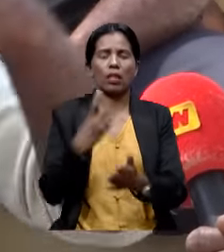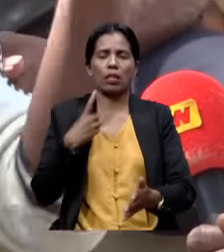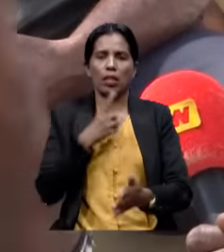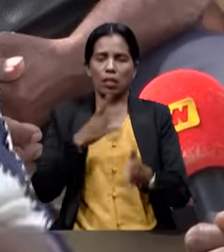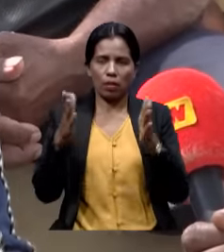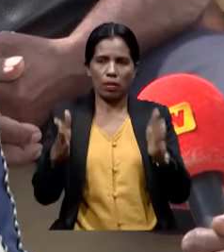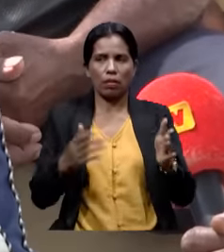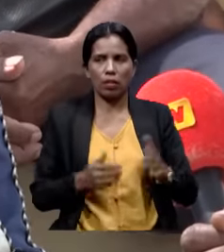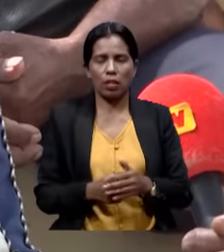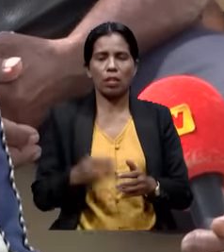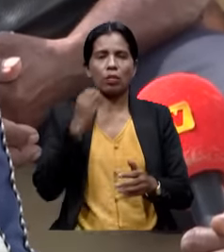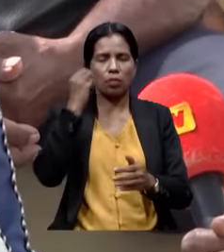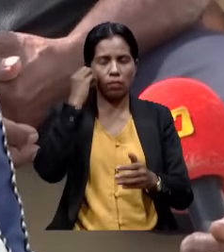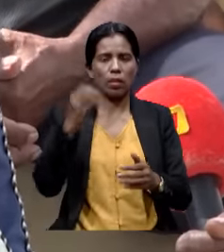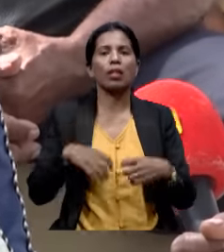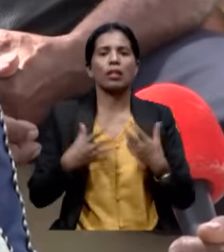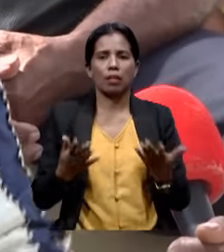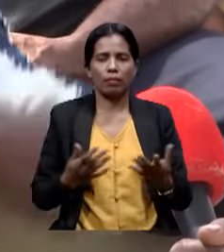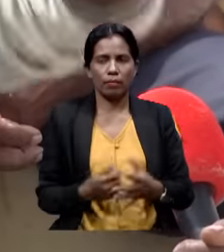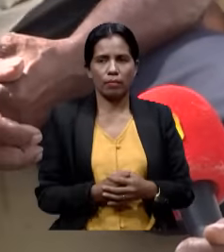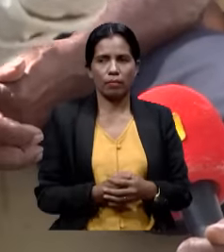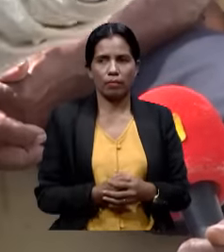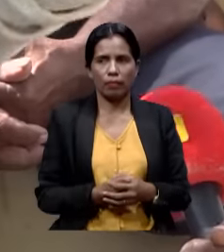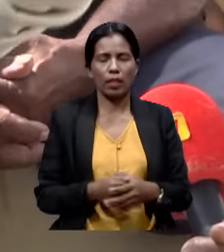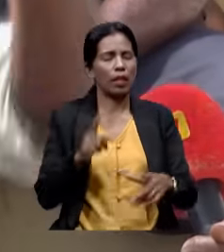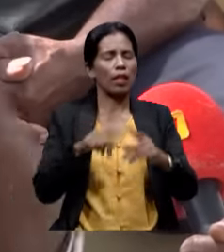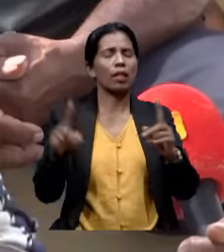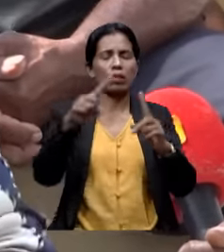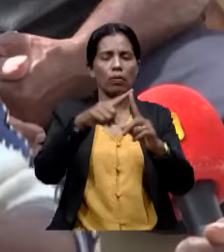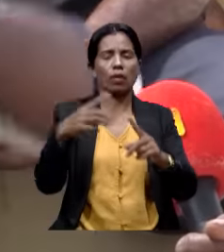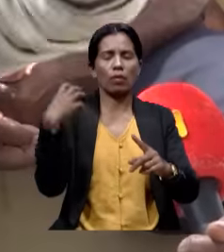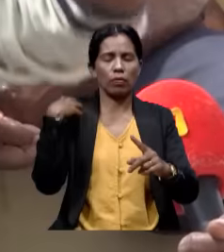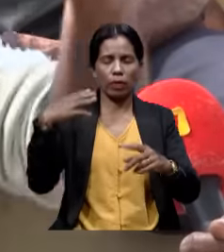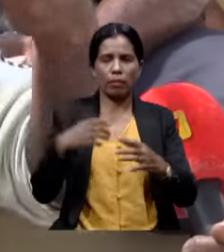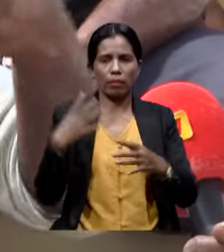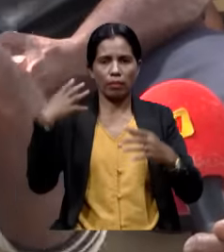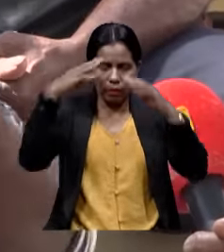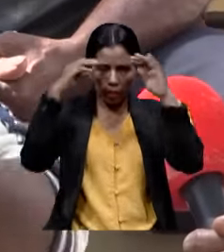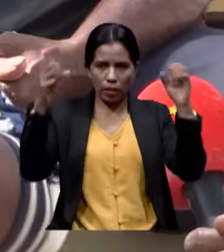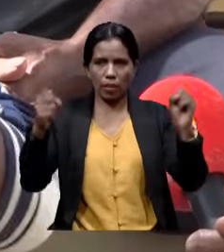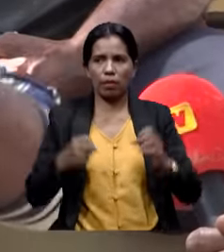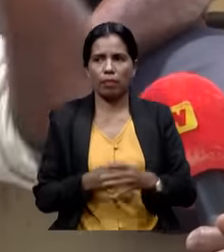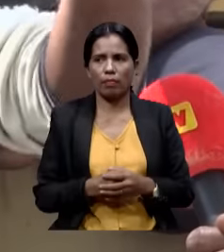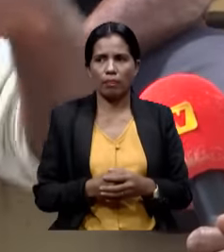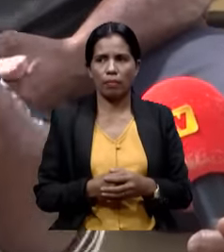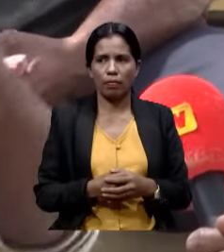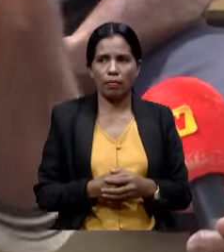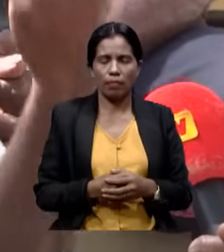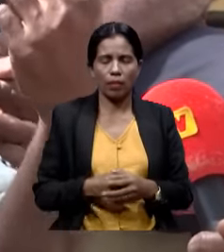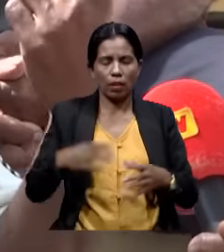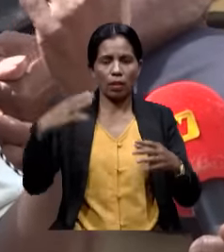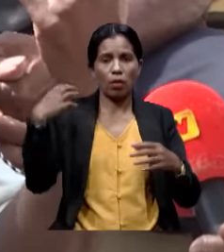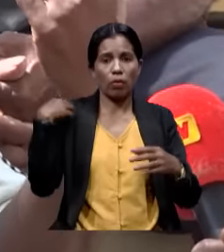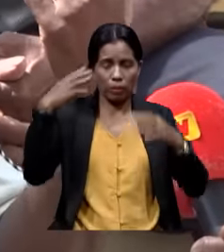ka oh ni umaka dalam hira. Lagi kata ya presiden palasu. I palasu ni palasu be presiden ini